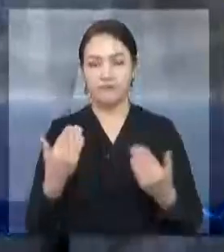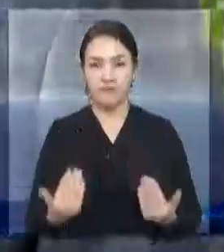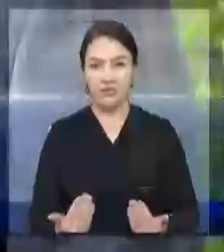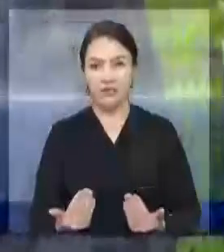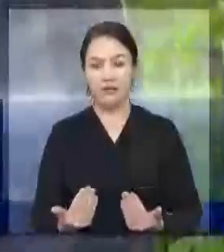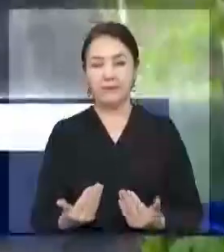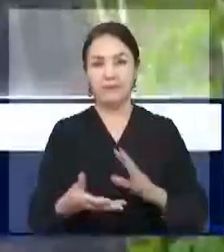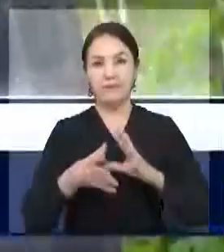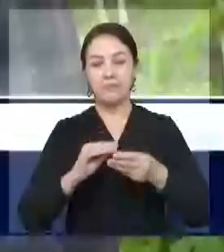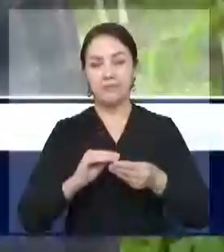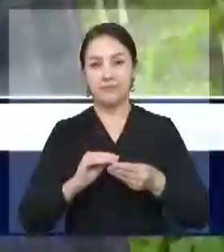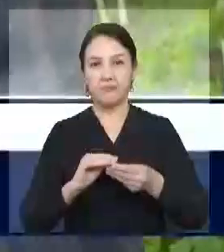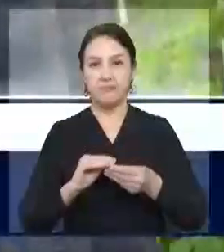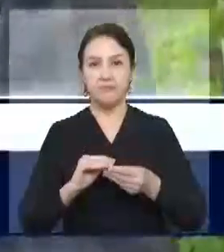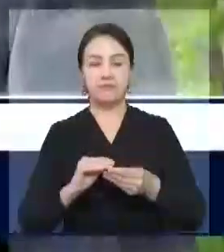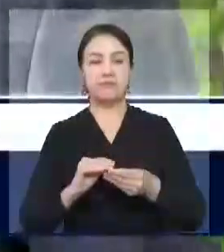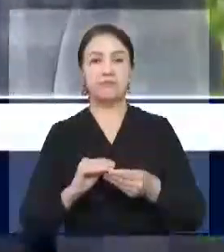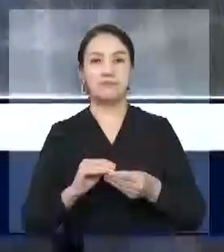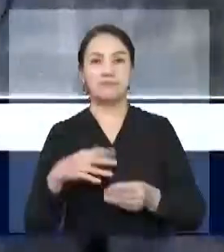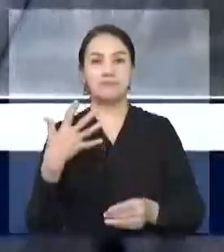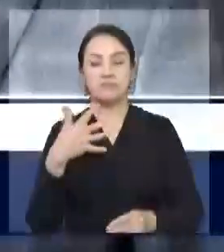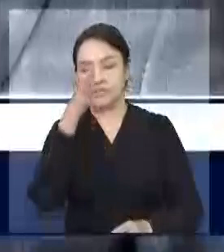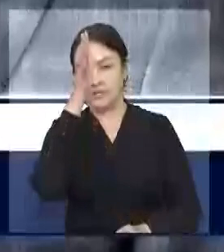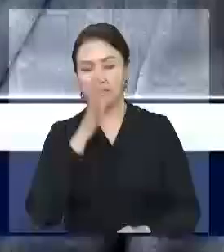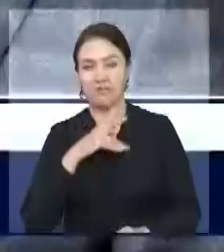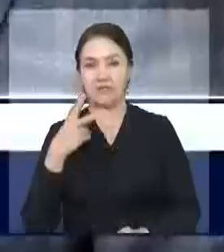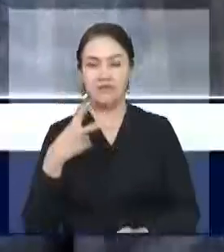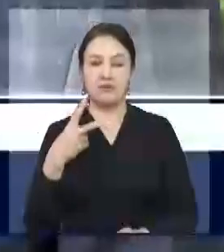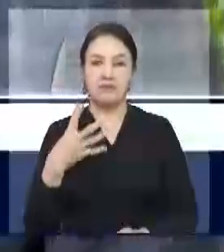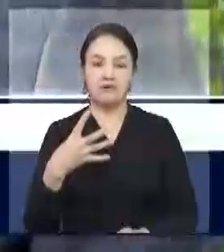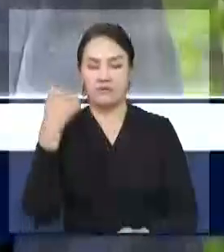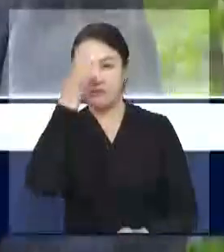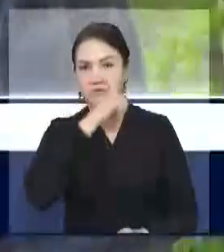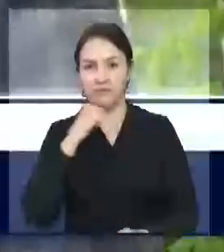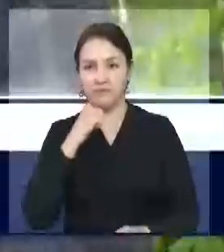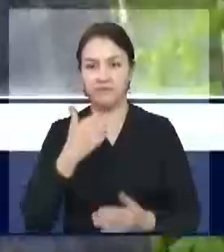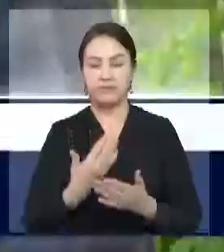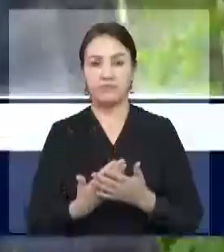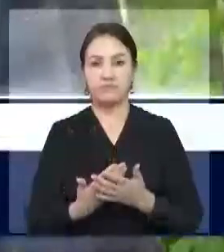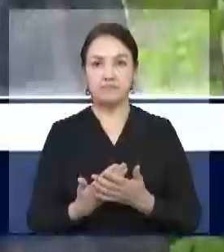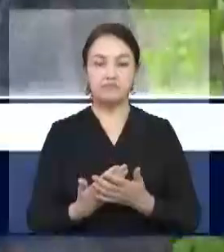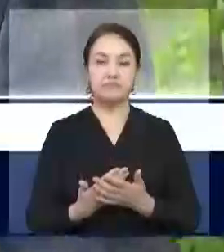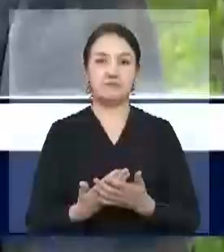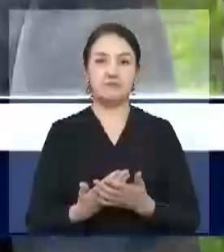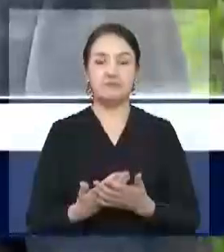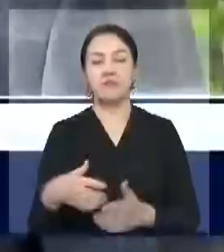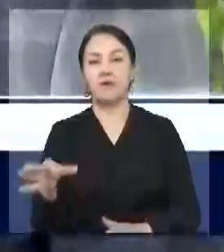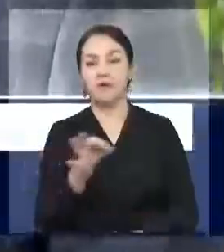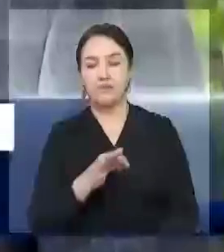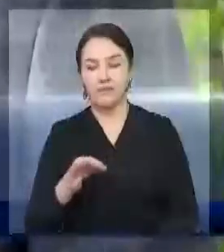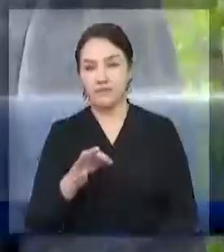сегодняшний день по итогам 5 месяцев 2024 года по